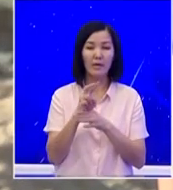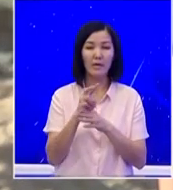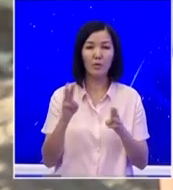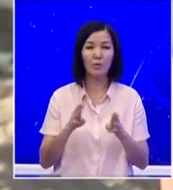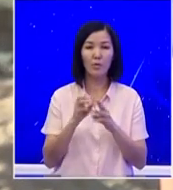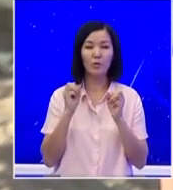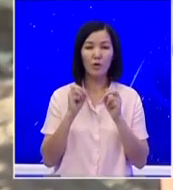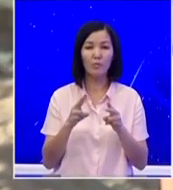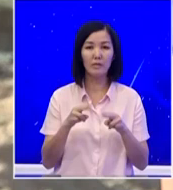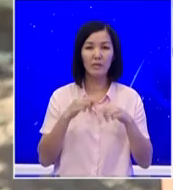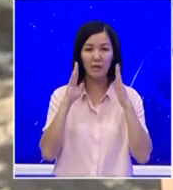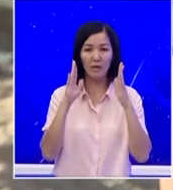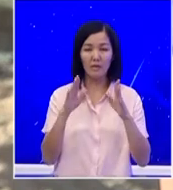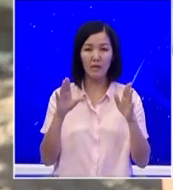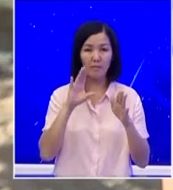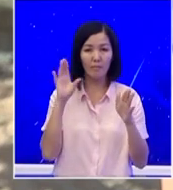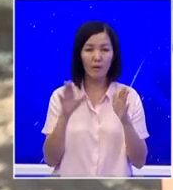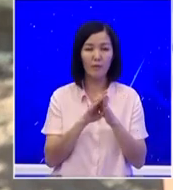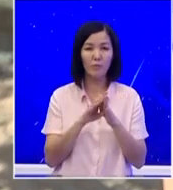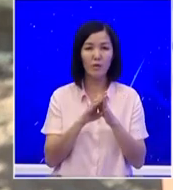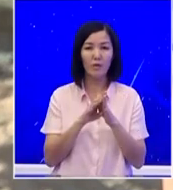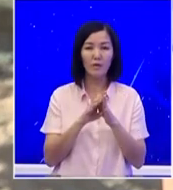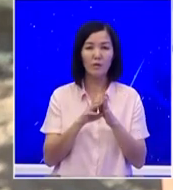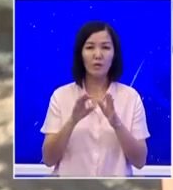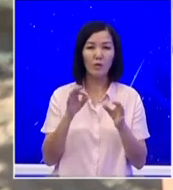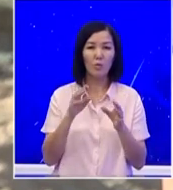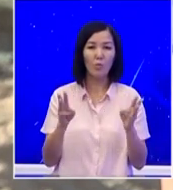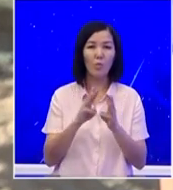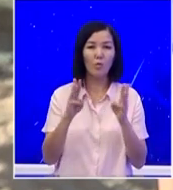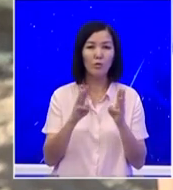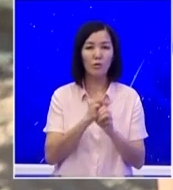қауіпсіздік ережесін қатаң сақтауды және от жақпауды